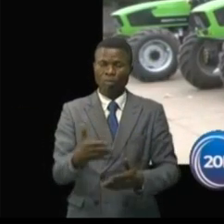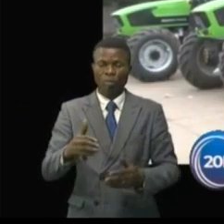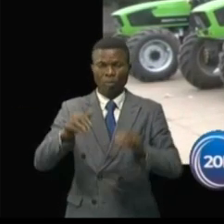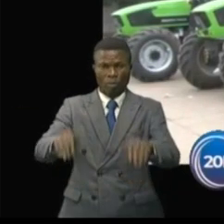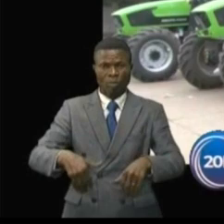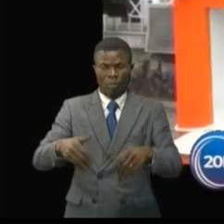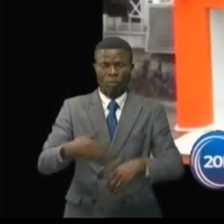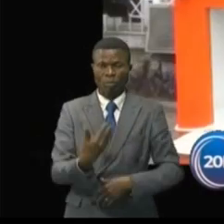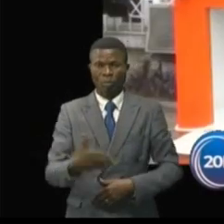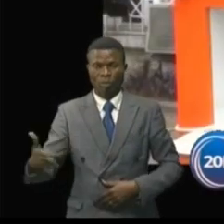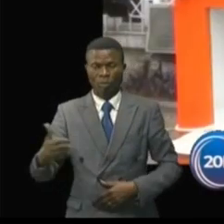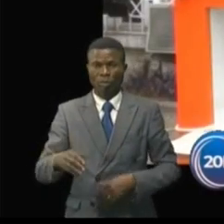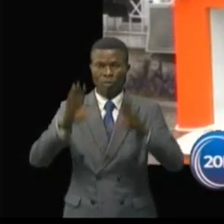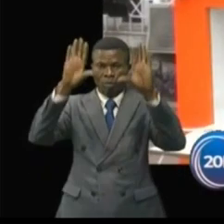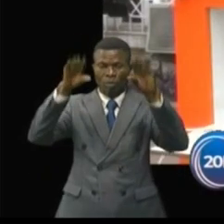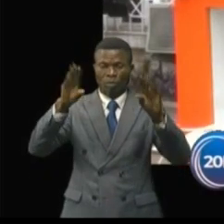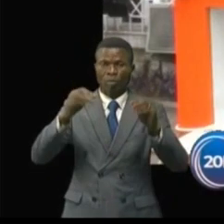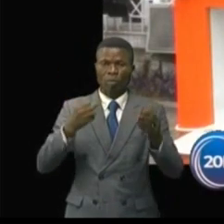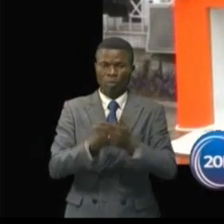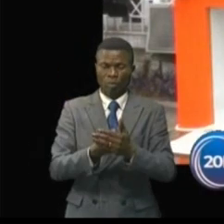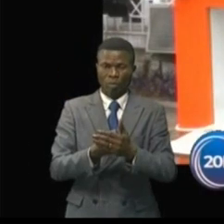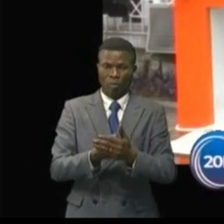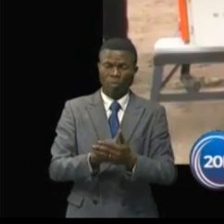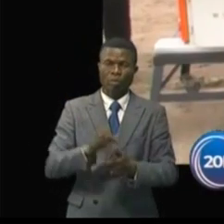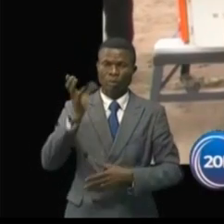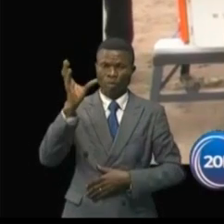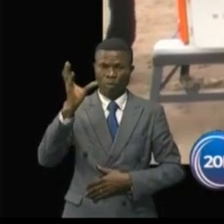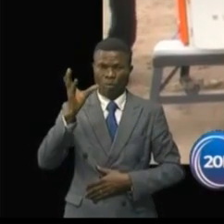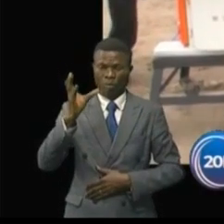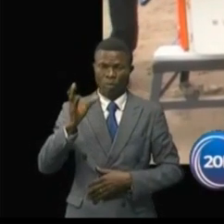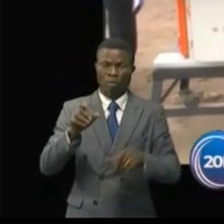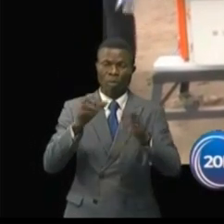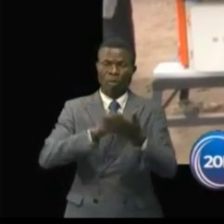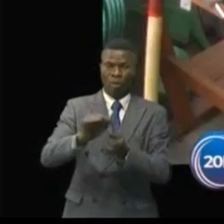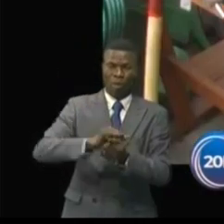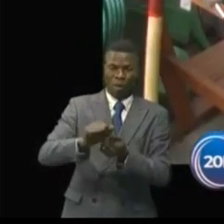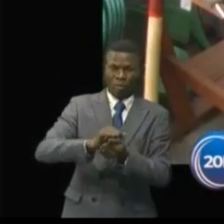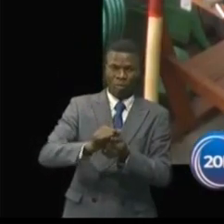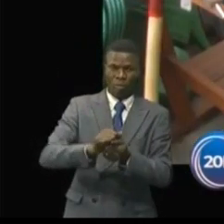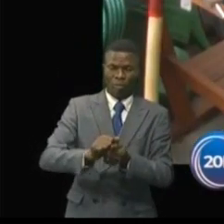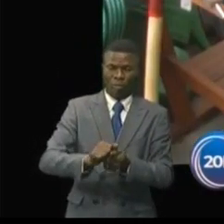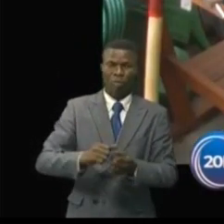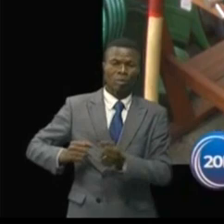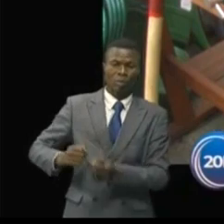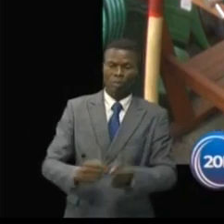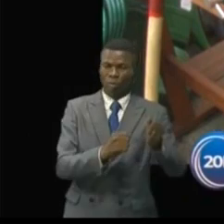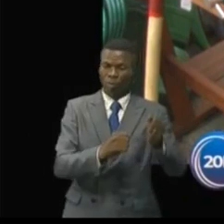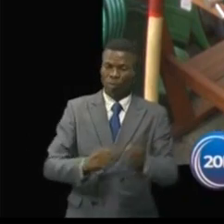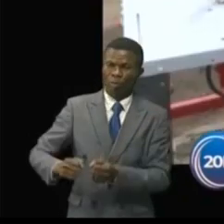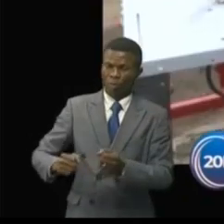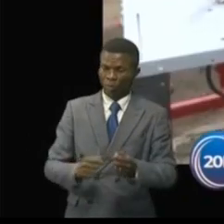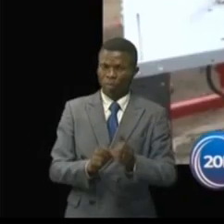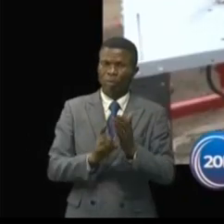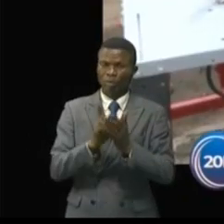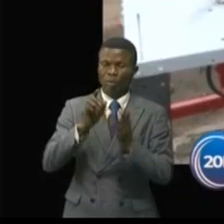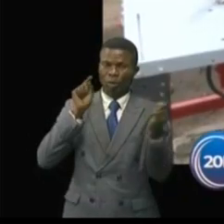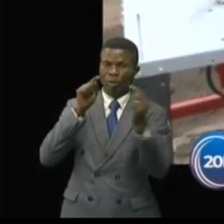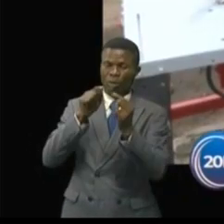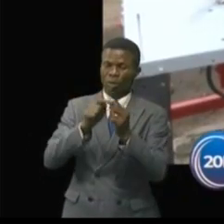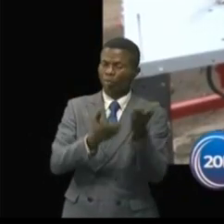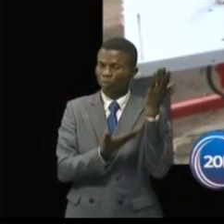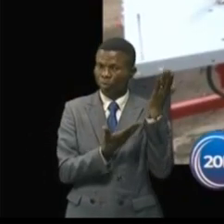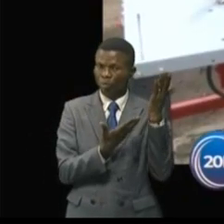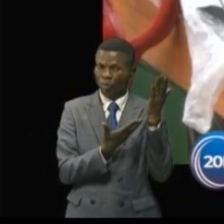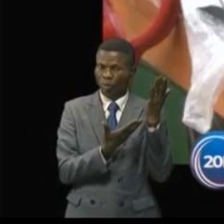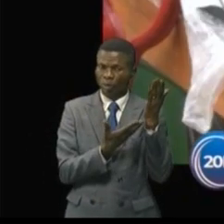des équipements de boulangerie, pâtisserie, savonnerie et menuiserie, constituait un pas de plus dans l'objectif ambitieux